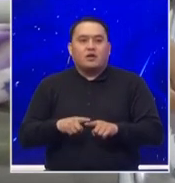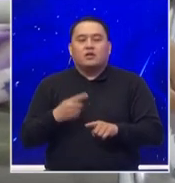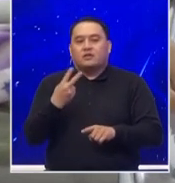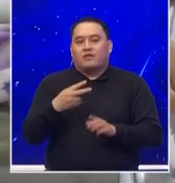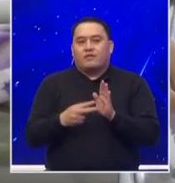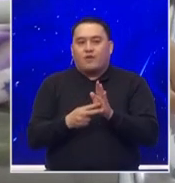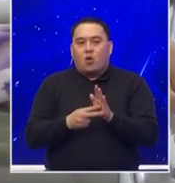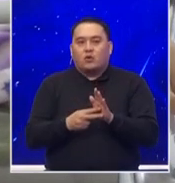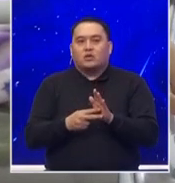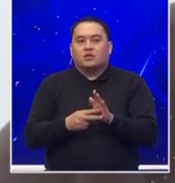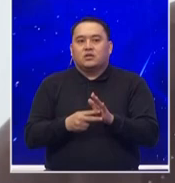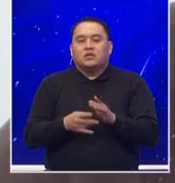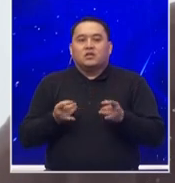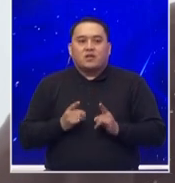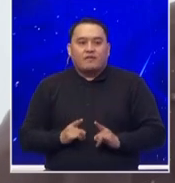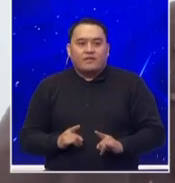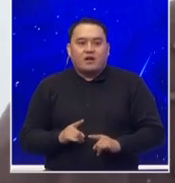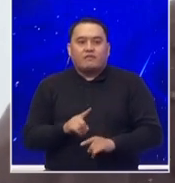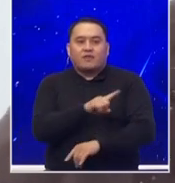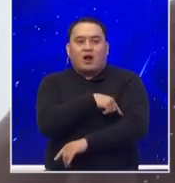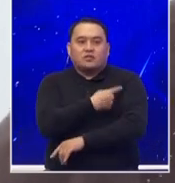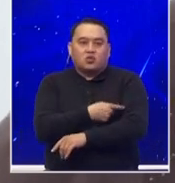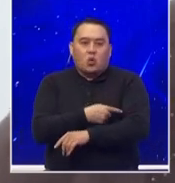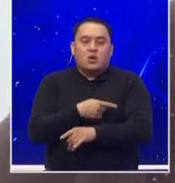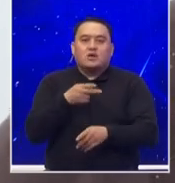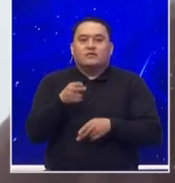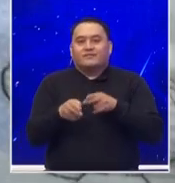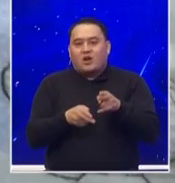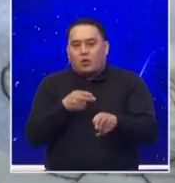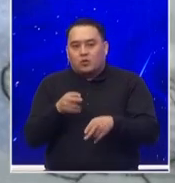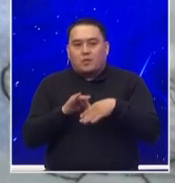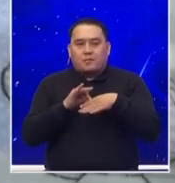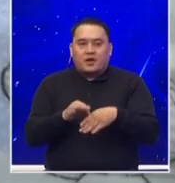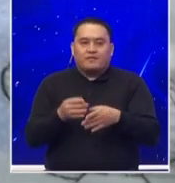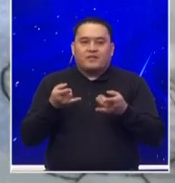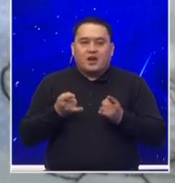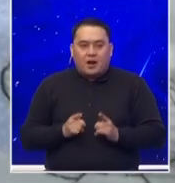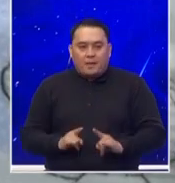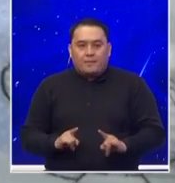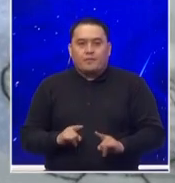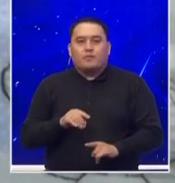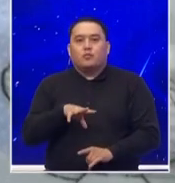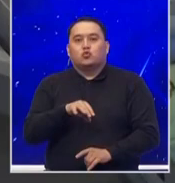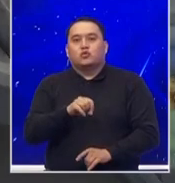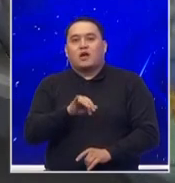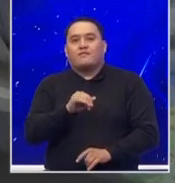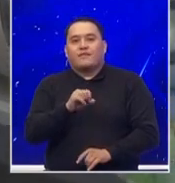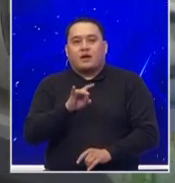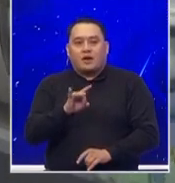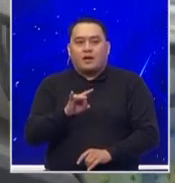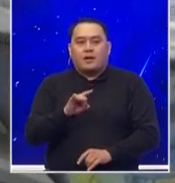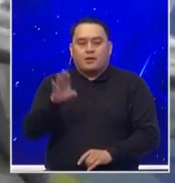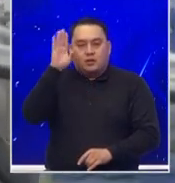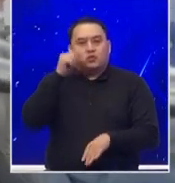Макпал прибыла в роддом уже со схватками. Врачи провели экстренное кесарево сечение. Так на свет появился малыш Музафар. Сейчас и мама, и